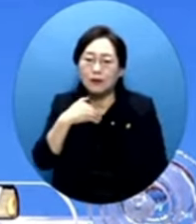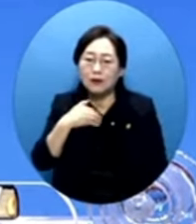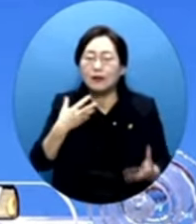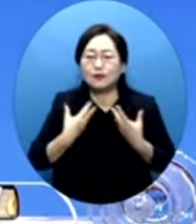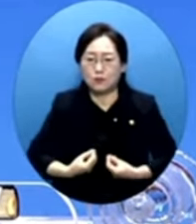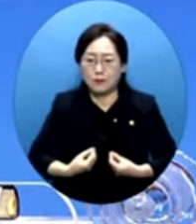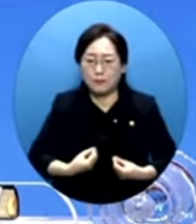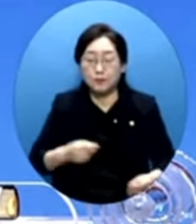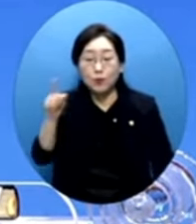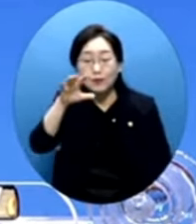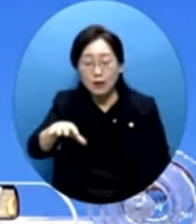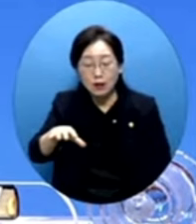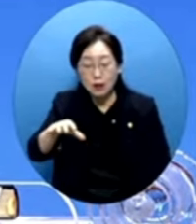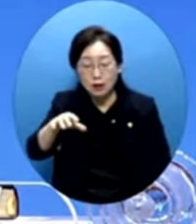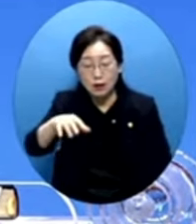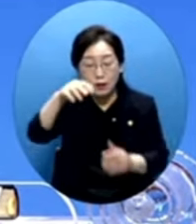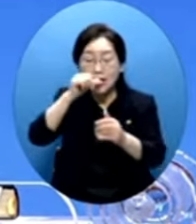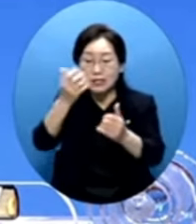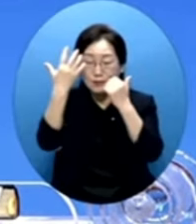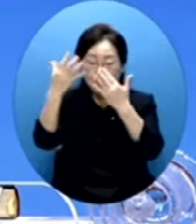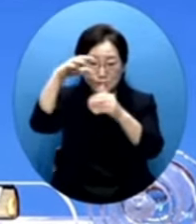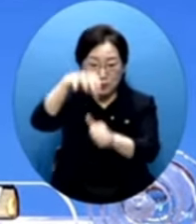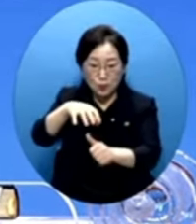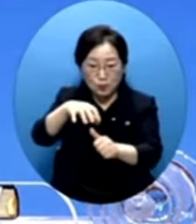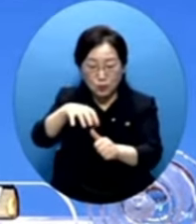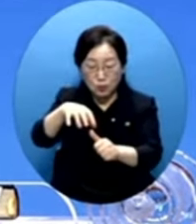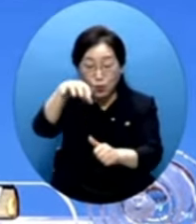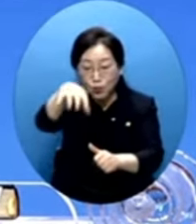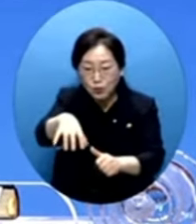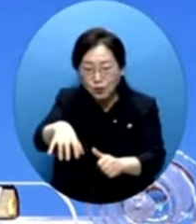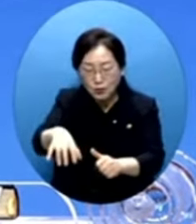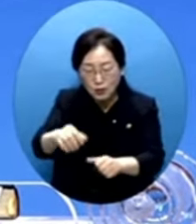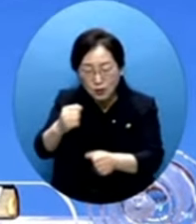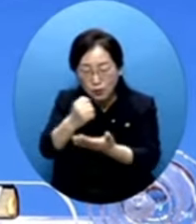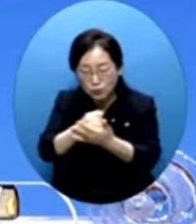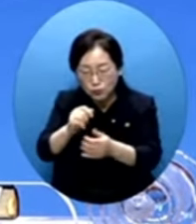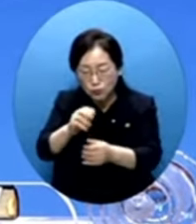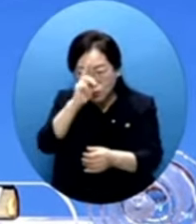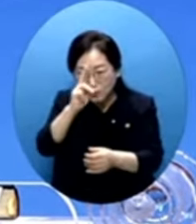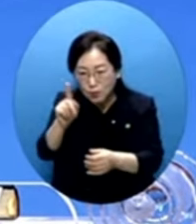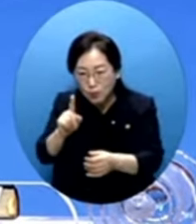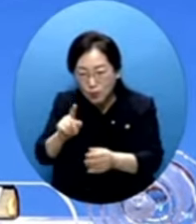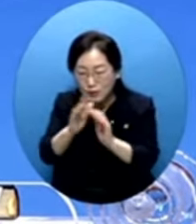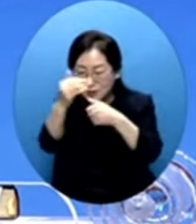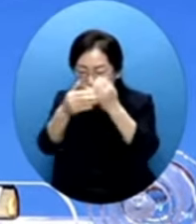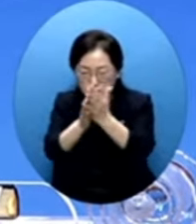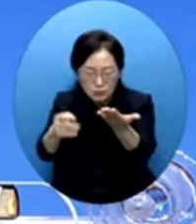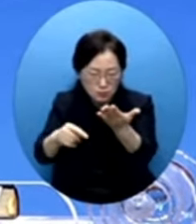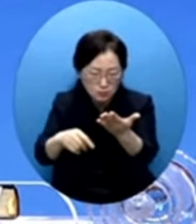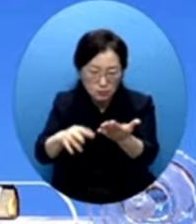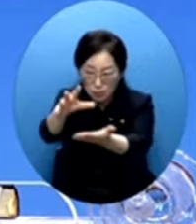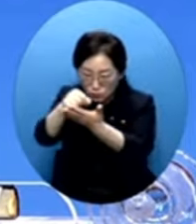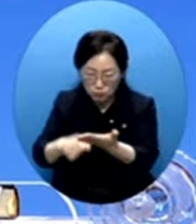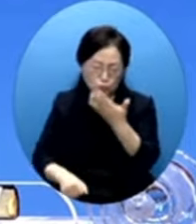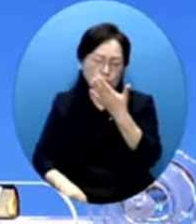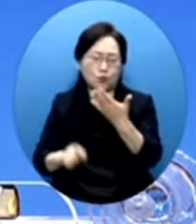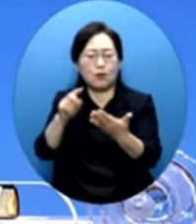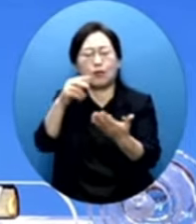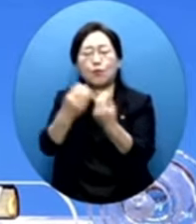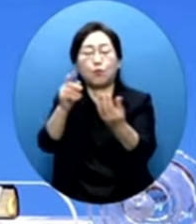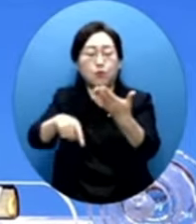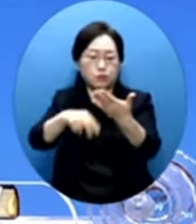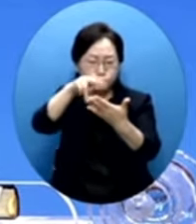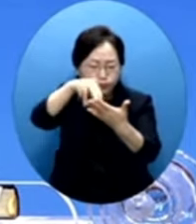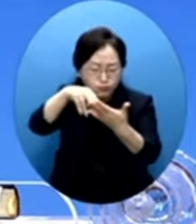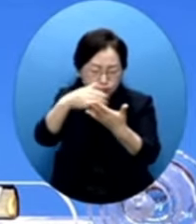구치소에서 우연히 성경책을 보게 되었어요 그래서 도대체 무슨 내용이 있냐고 펼쳐보는데 거기 용서에